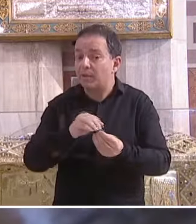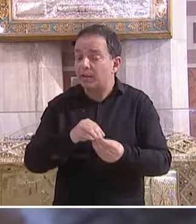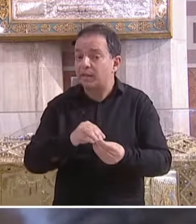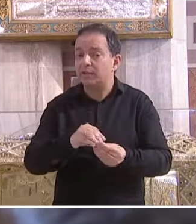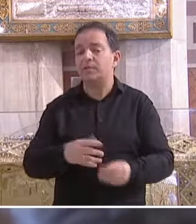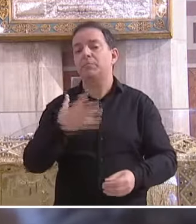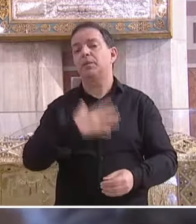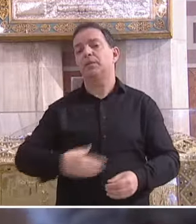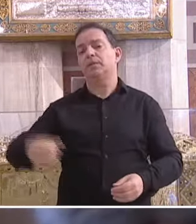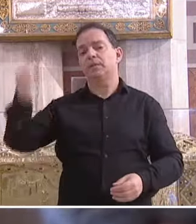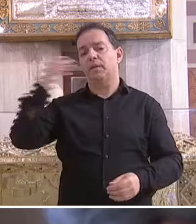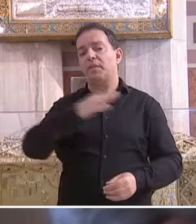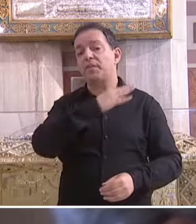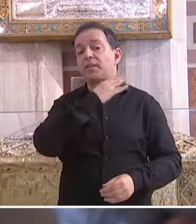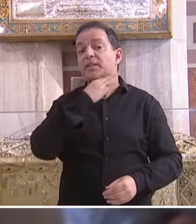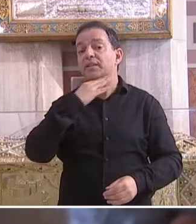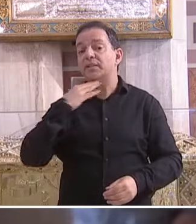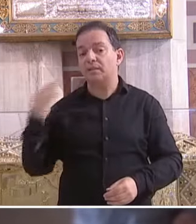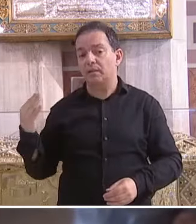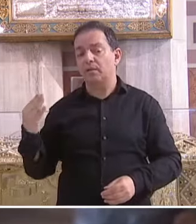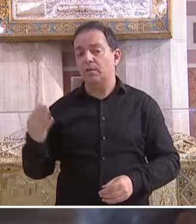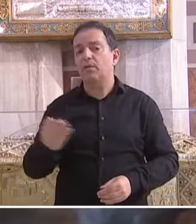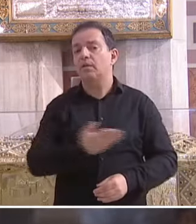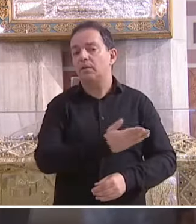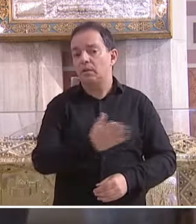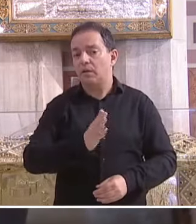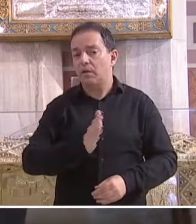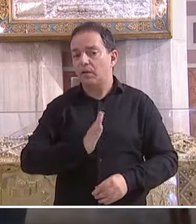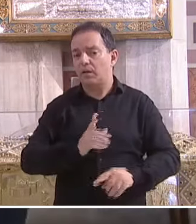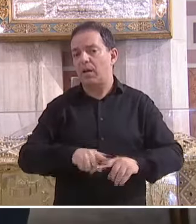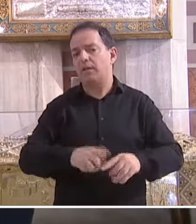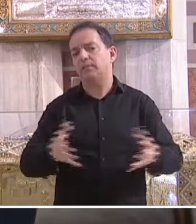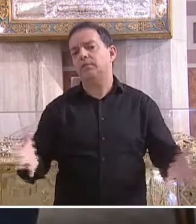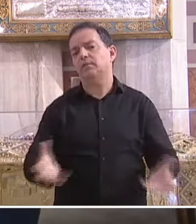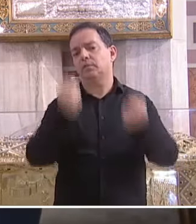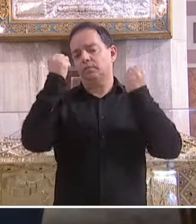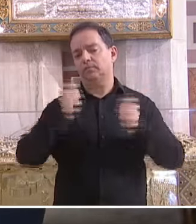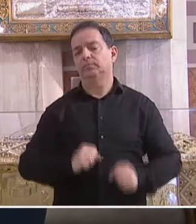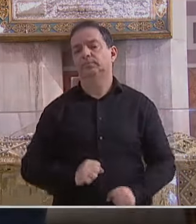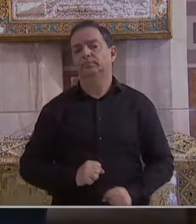πατριάρχης θυσιάστηκε για την σωτηρία του γένους.